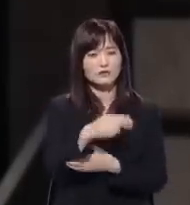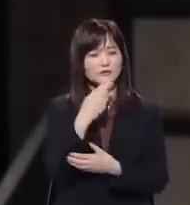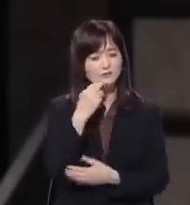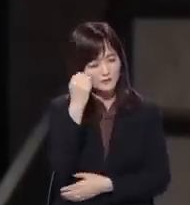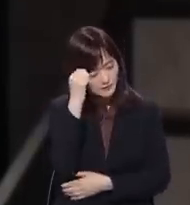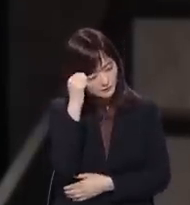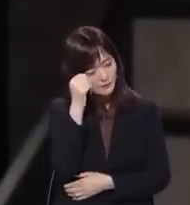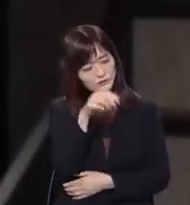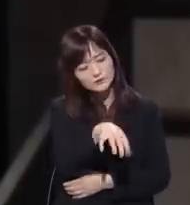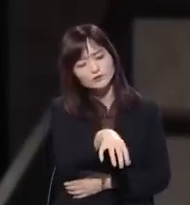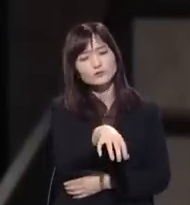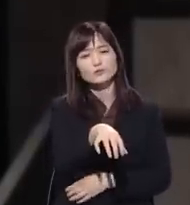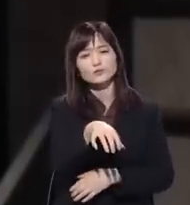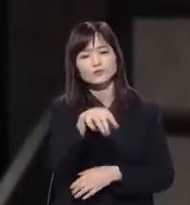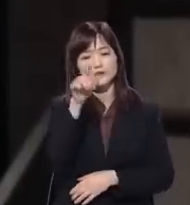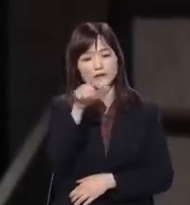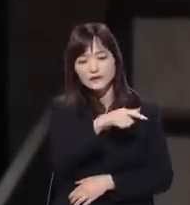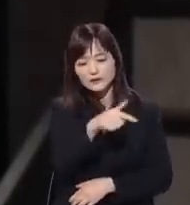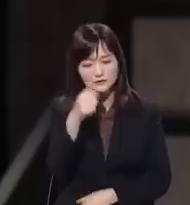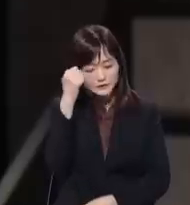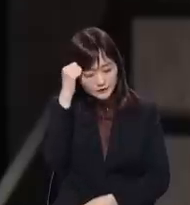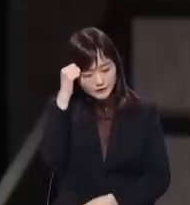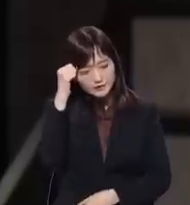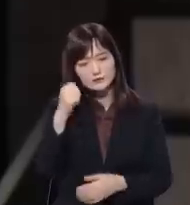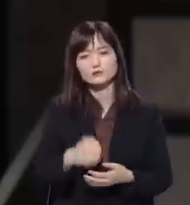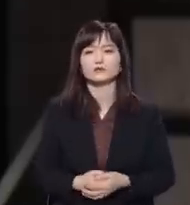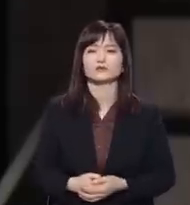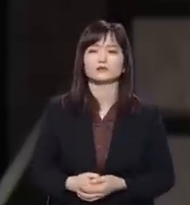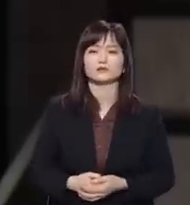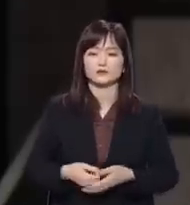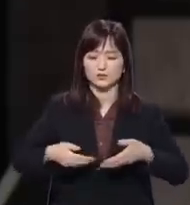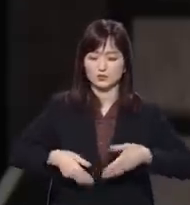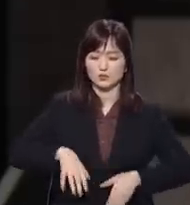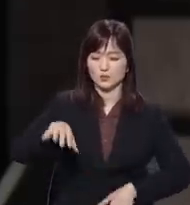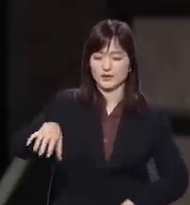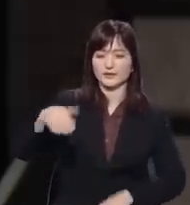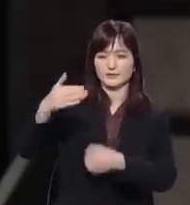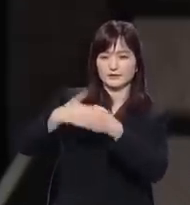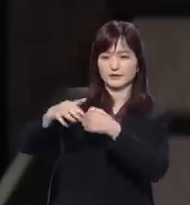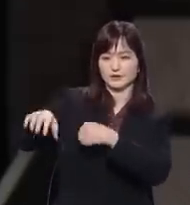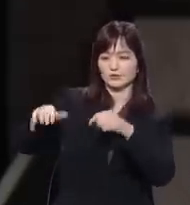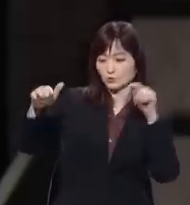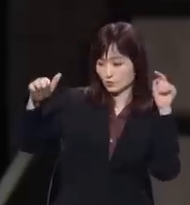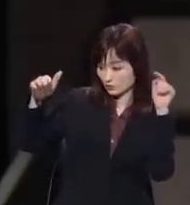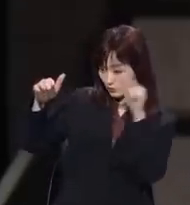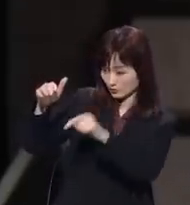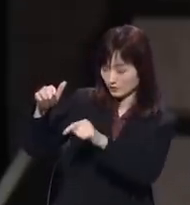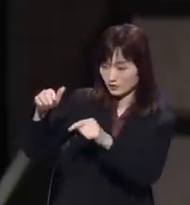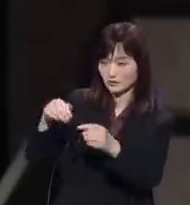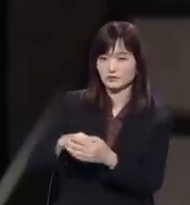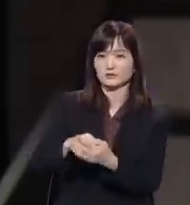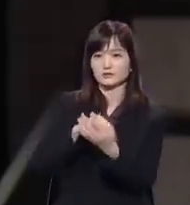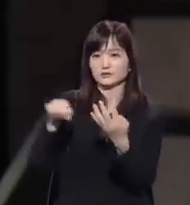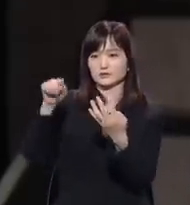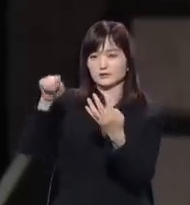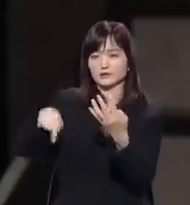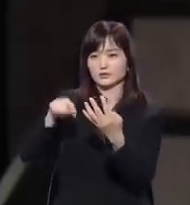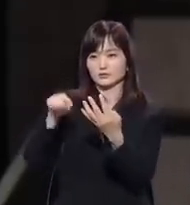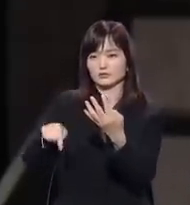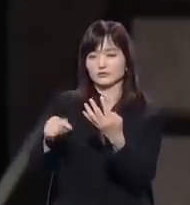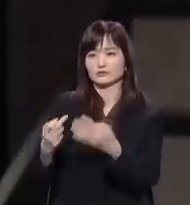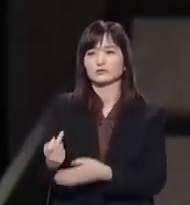거기서 하룻밤을 지내고 자기 이제 고향이니까 고향 쪽인 그 대구로 가서 그 이제 사촌 형수 집에 들렀더니